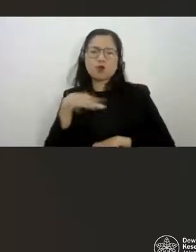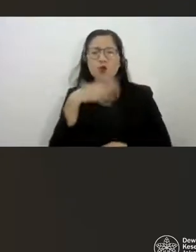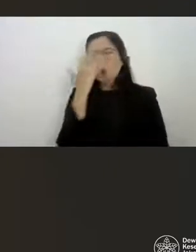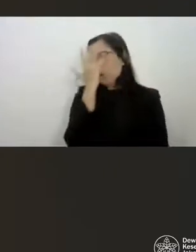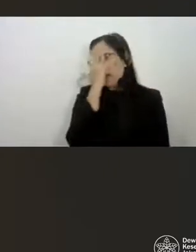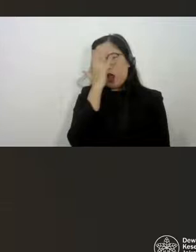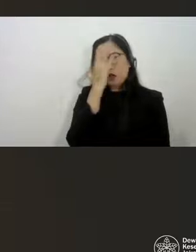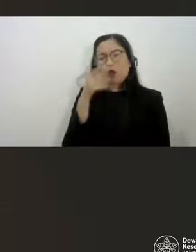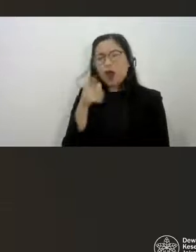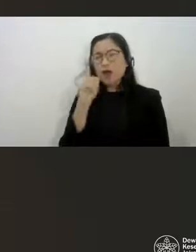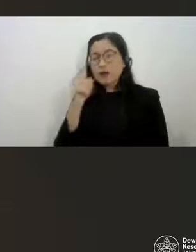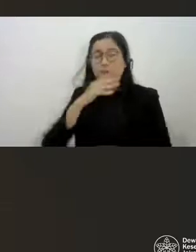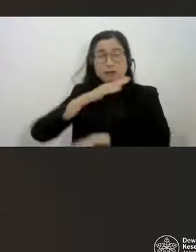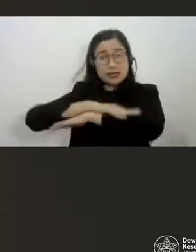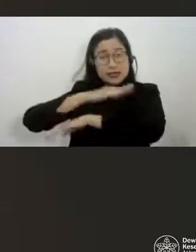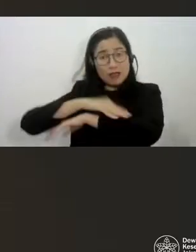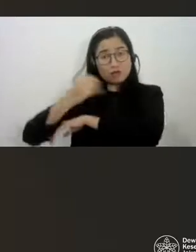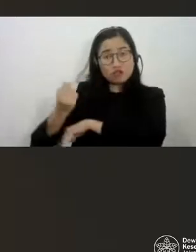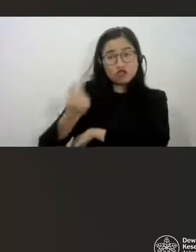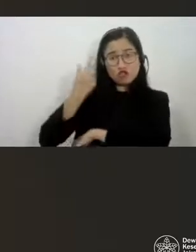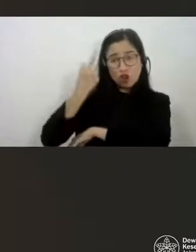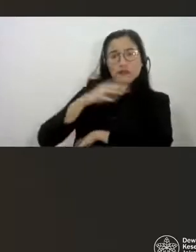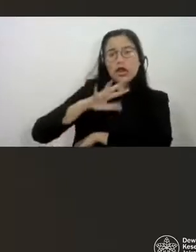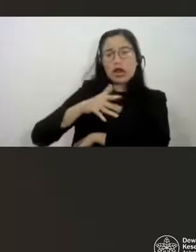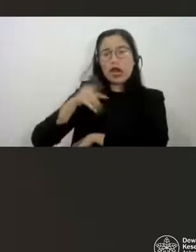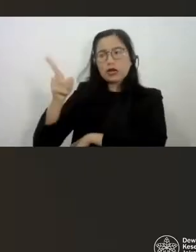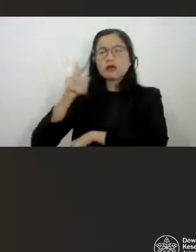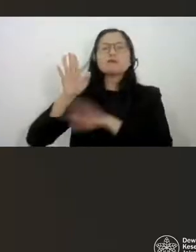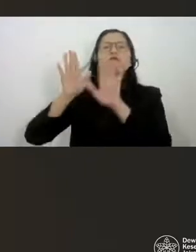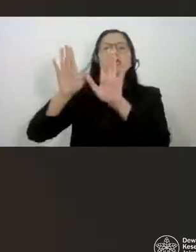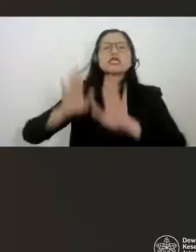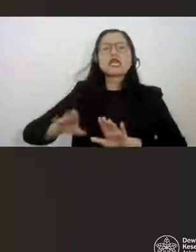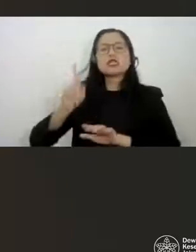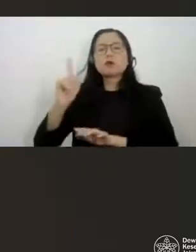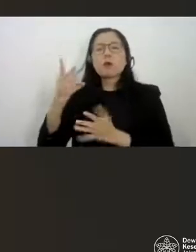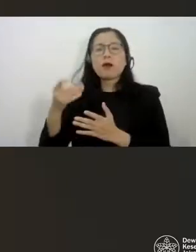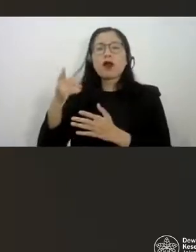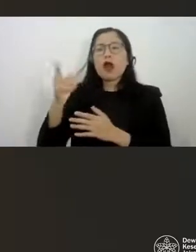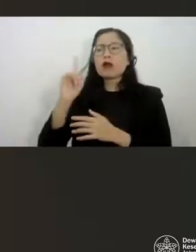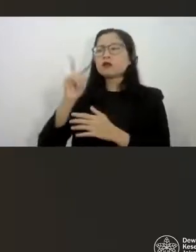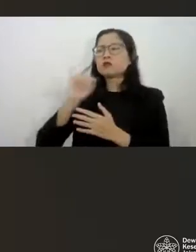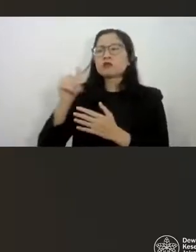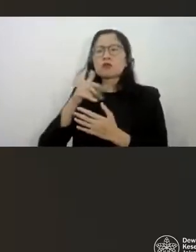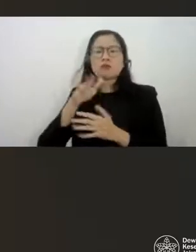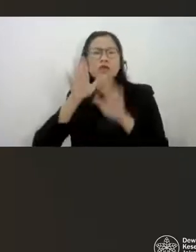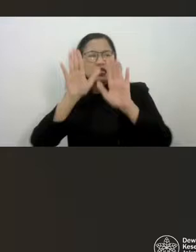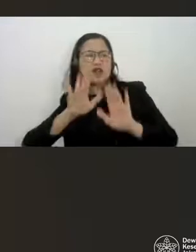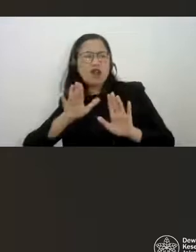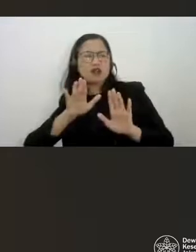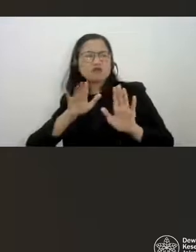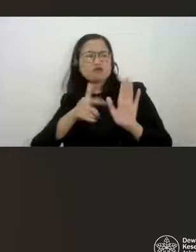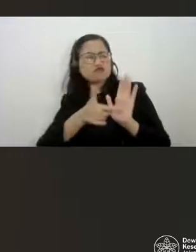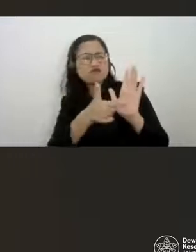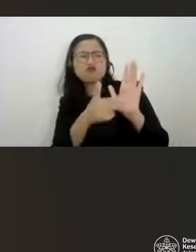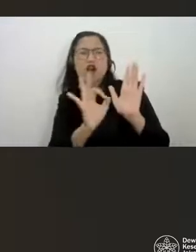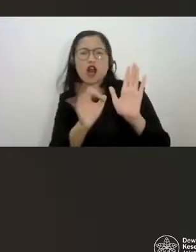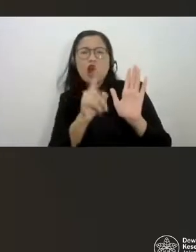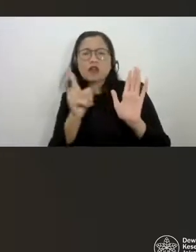termasuk pemberitaan yang jarang muncul akibat media juga sering mengalami rabun jauh. Seperti